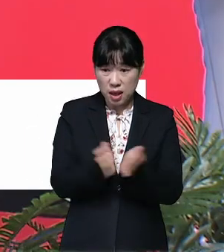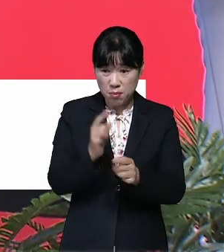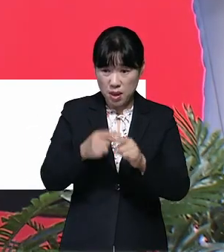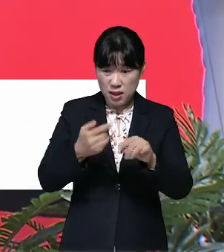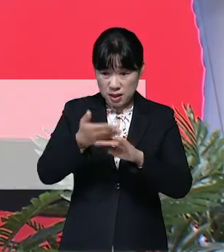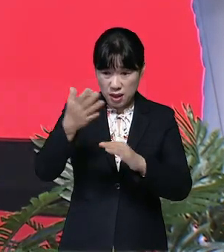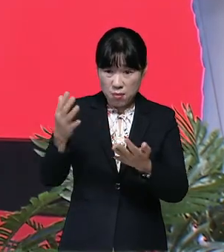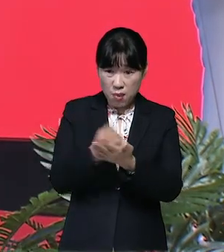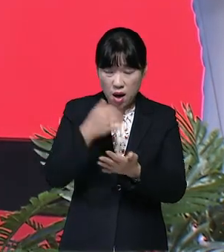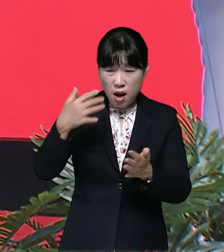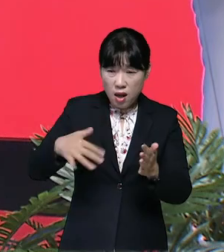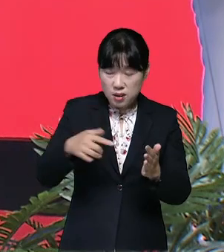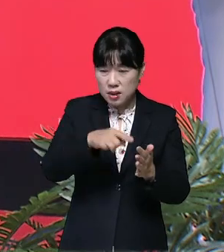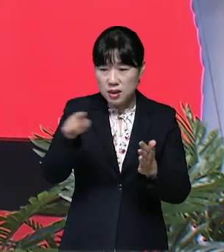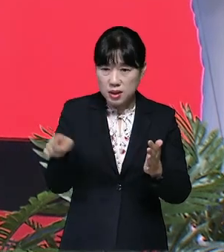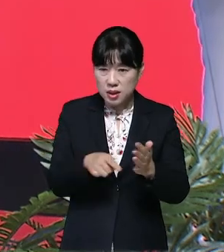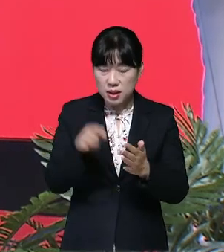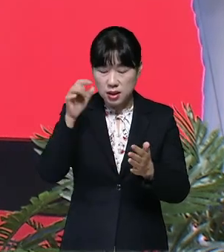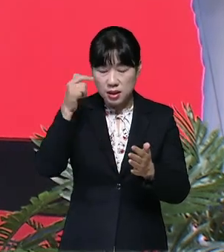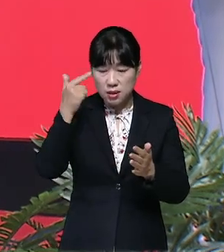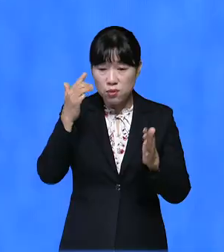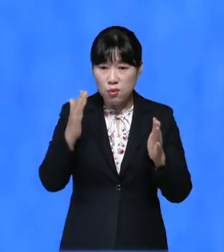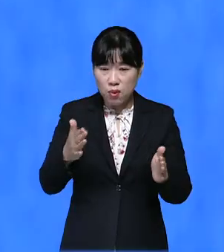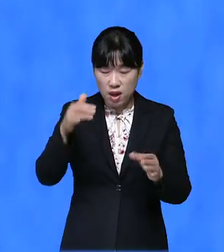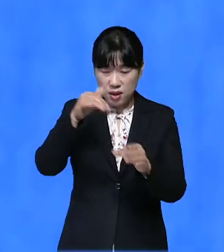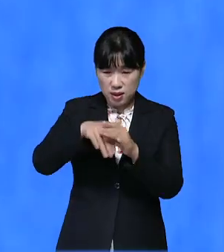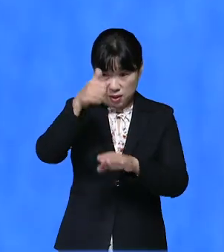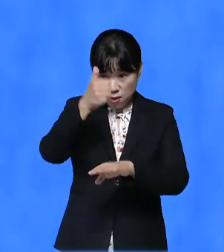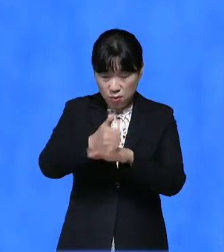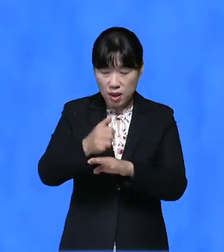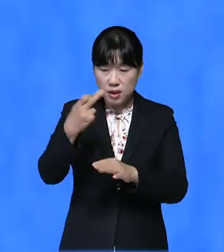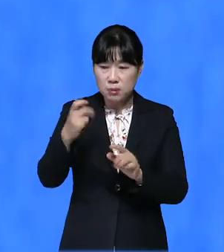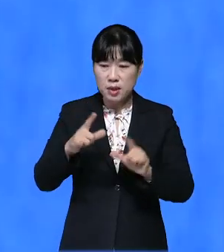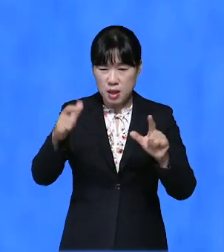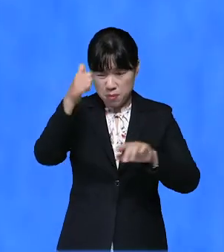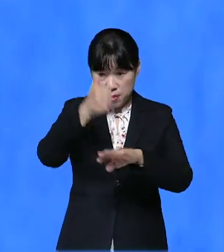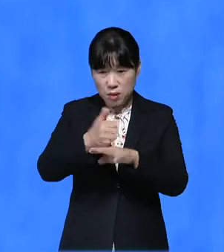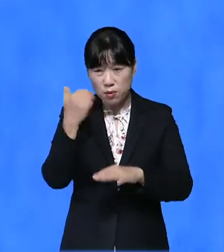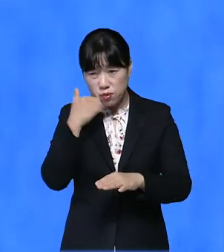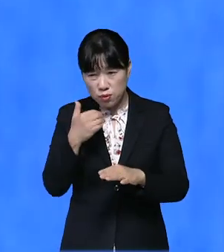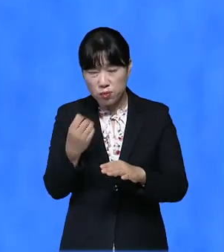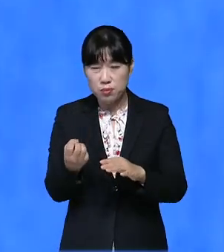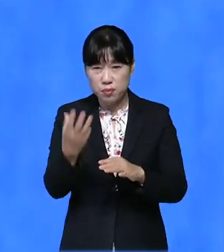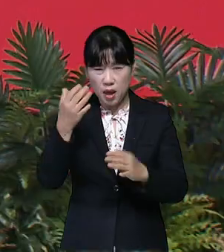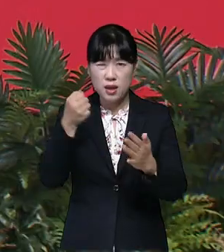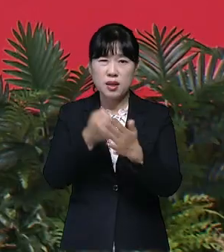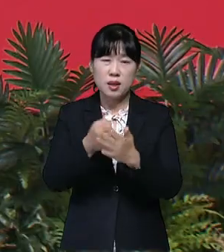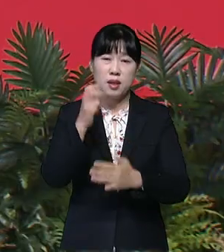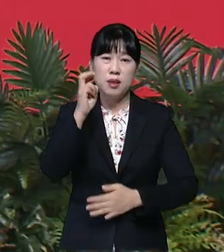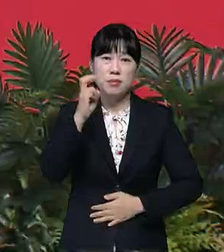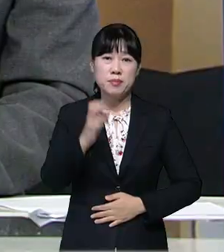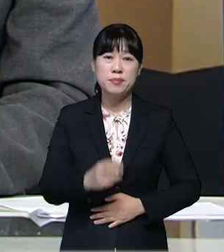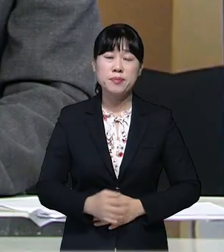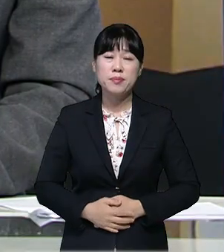오늘부터 엿새간 결선 투표를 진행해 오는 12일 최종 대선 주자를 가리게 됩니다.